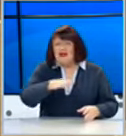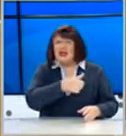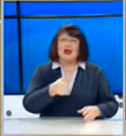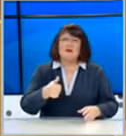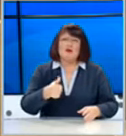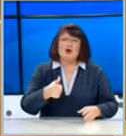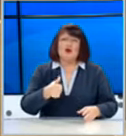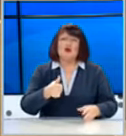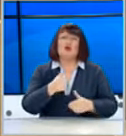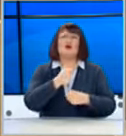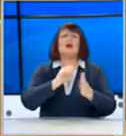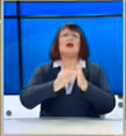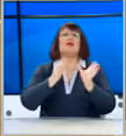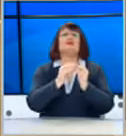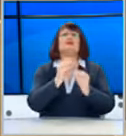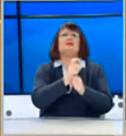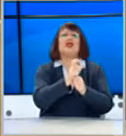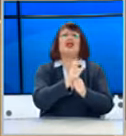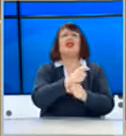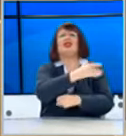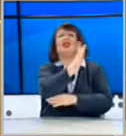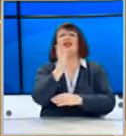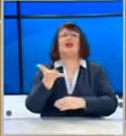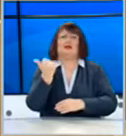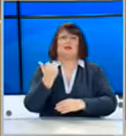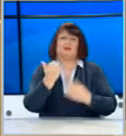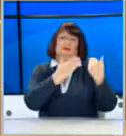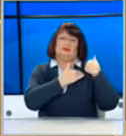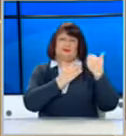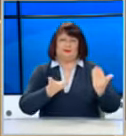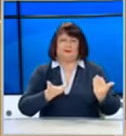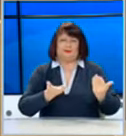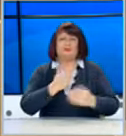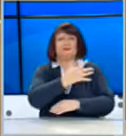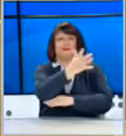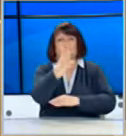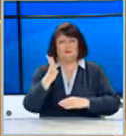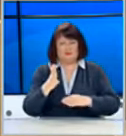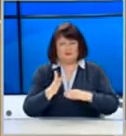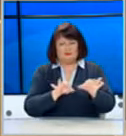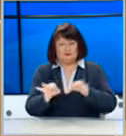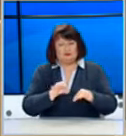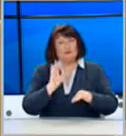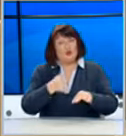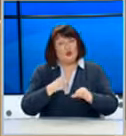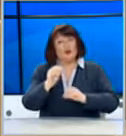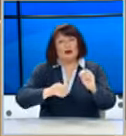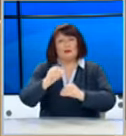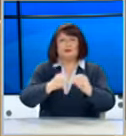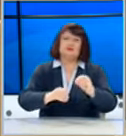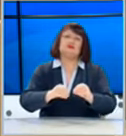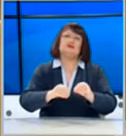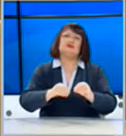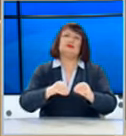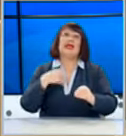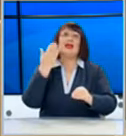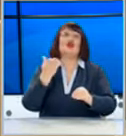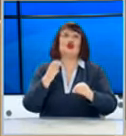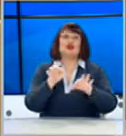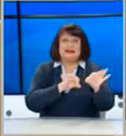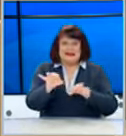όχι δασαρχείου, με αποτέλεσμα δασικές εκτάσεις, καλλιεργήσιμη γη, εκτός σχεδίου περιοχές, οικιστικός